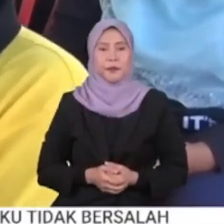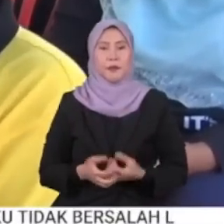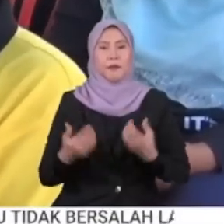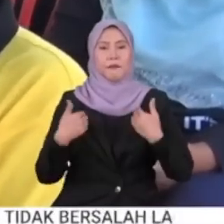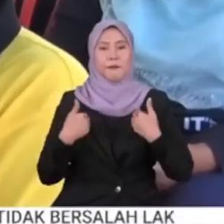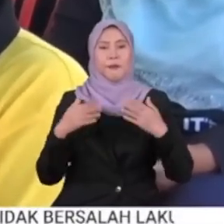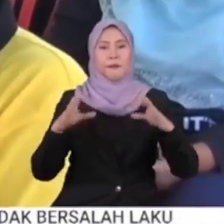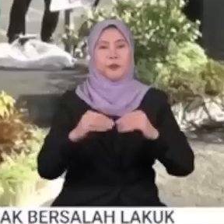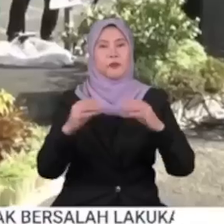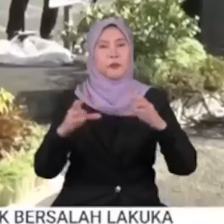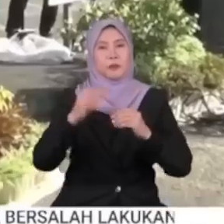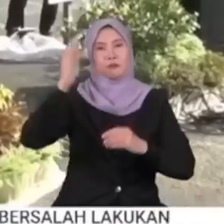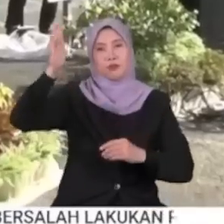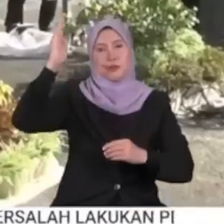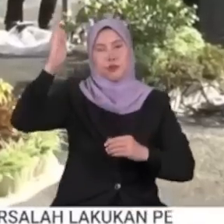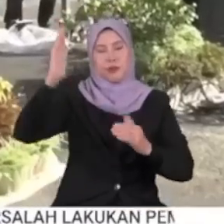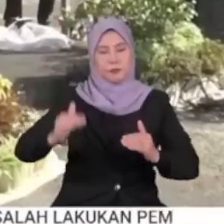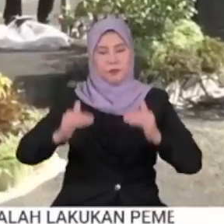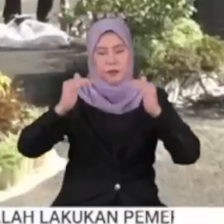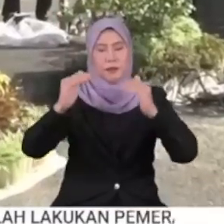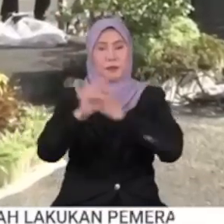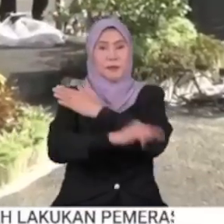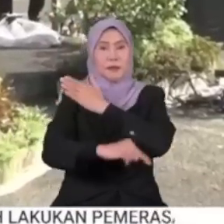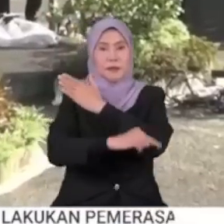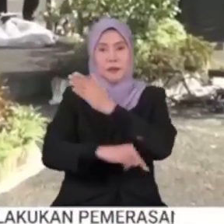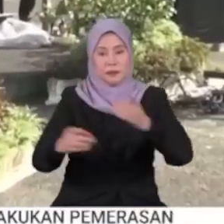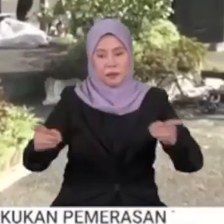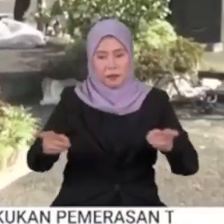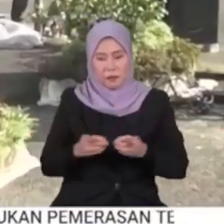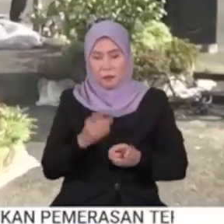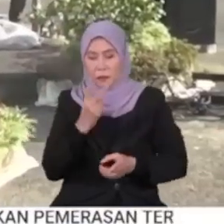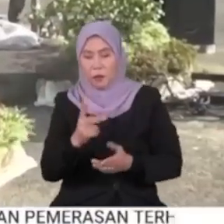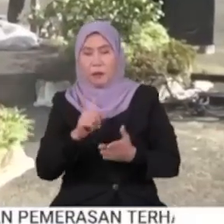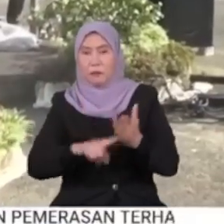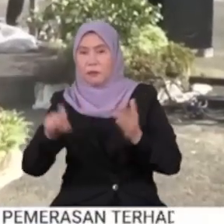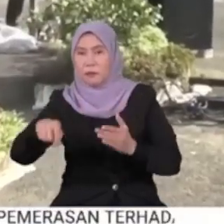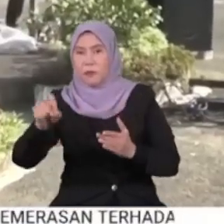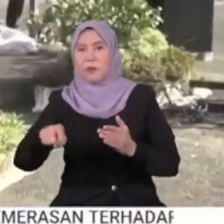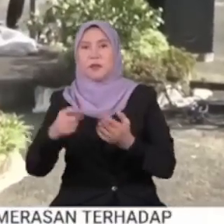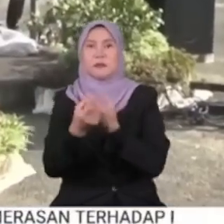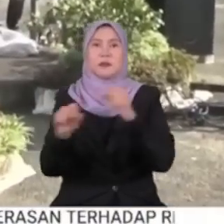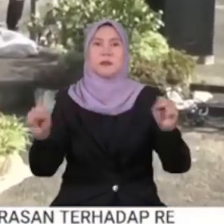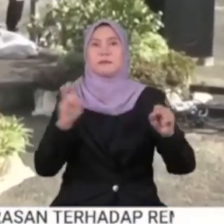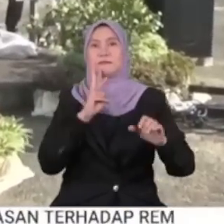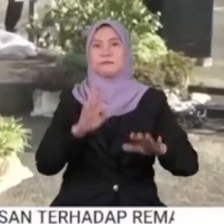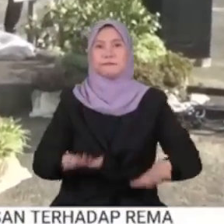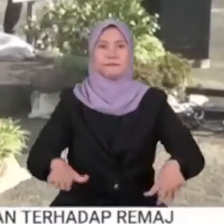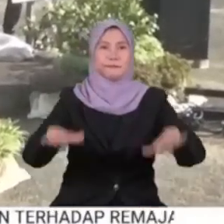Beberapa siri mesyuarat dan taklimat di peringkat negeri dan daerah turut diadakan bagi melihat keperluan persiapan banjir.